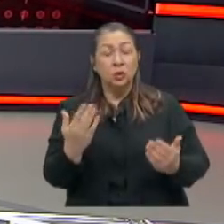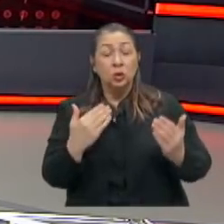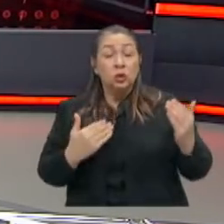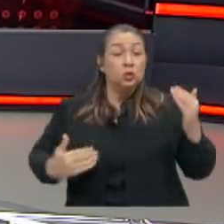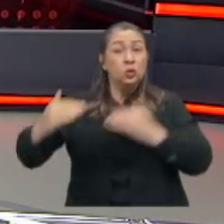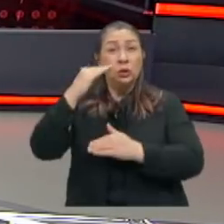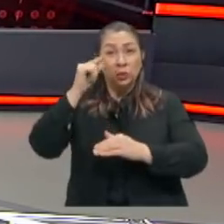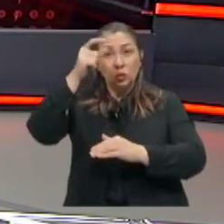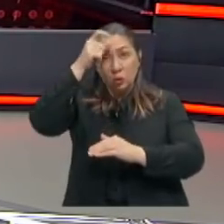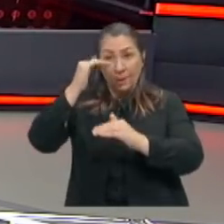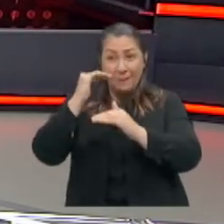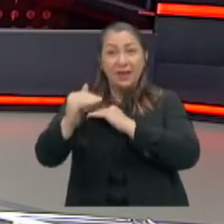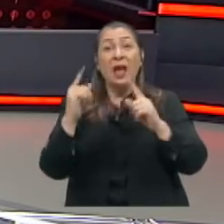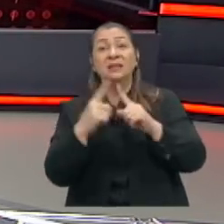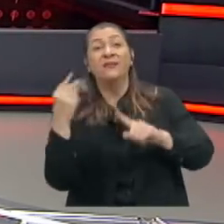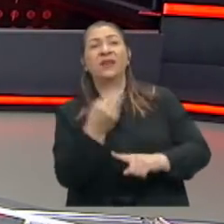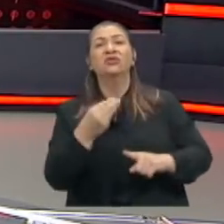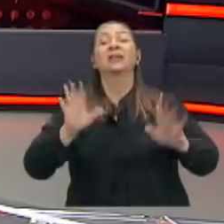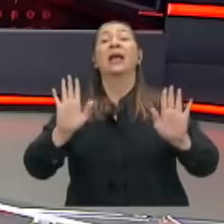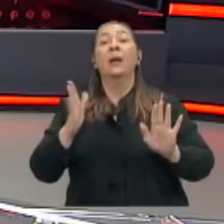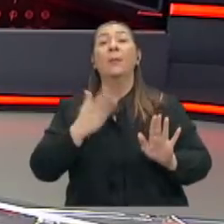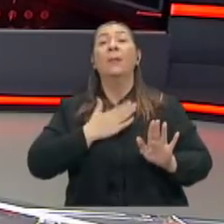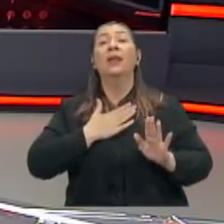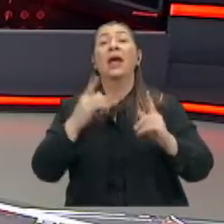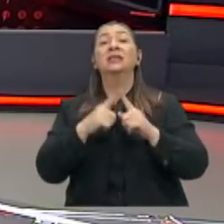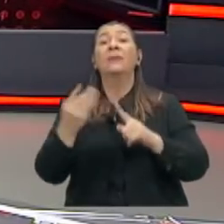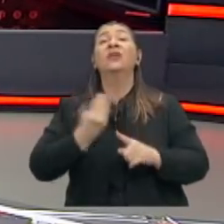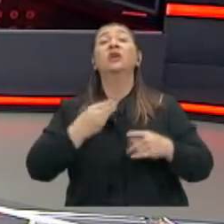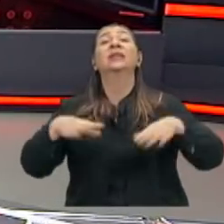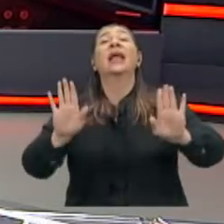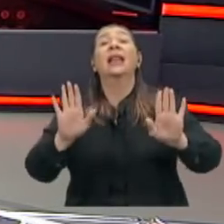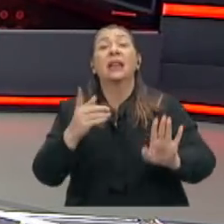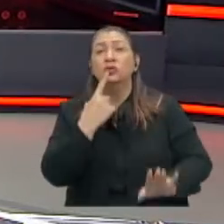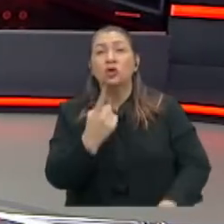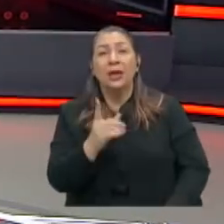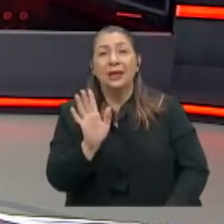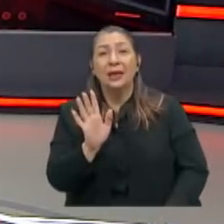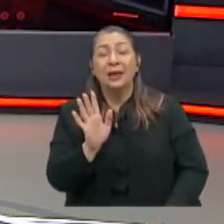Türk Milleti'ne hesap verecek değil, bana hesap verecek de değil söylediği.